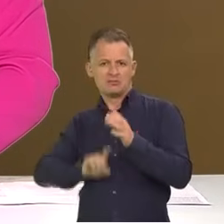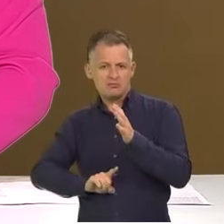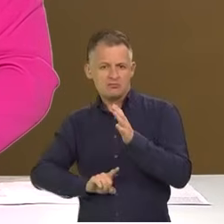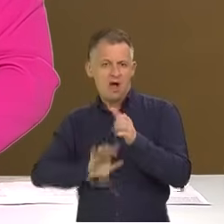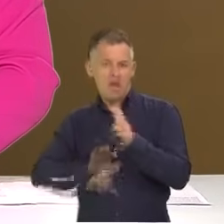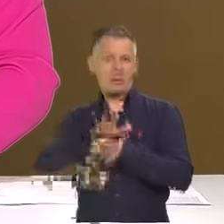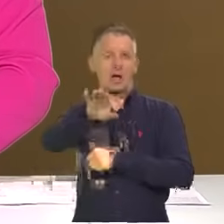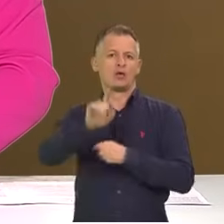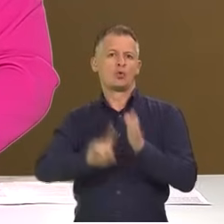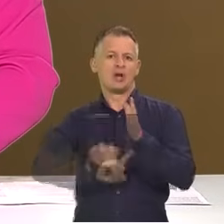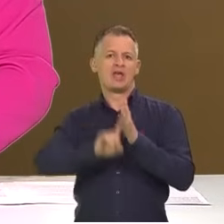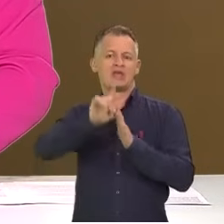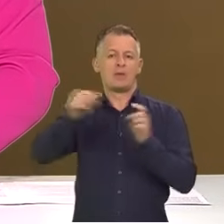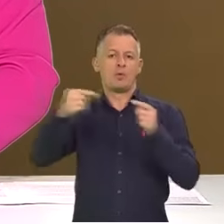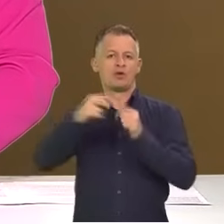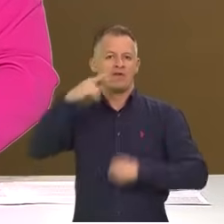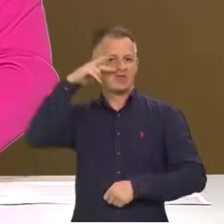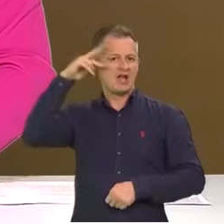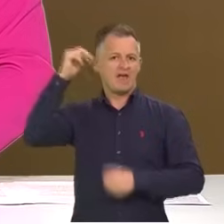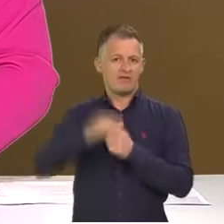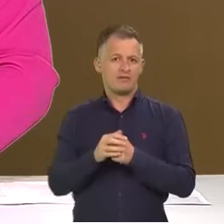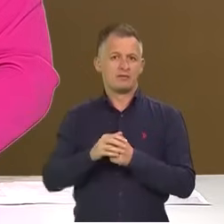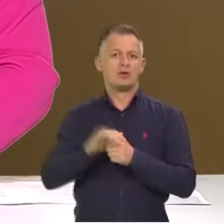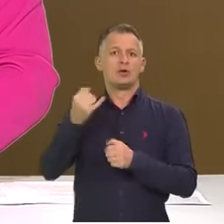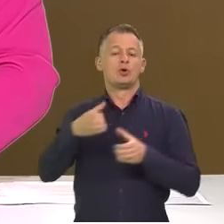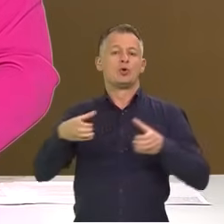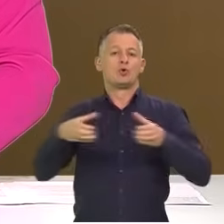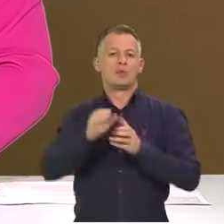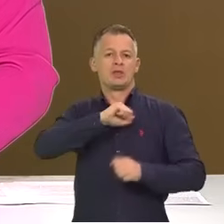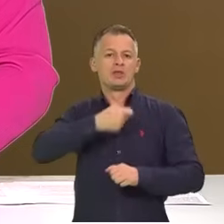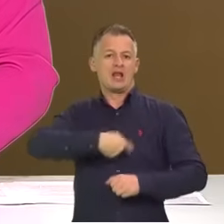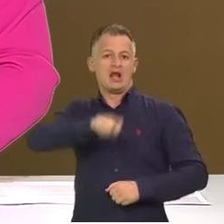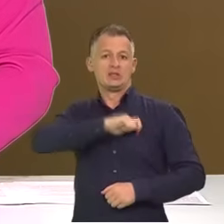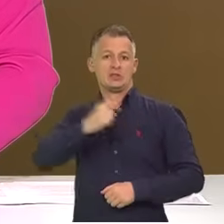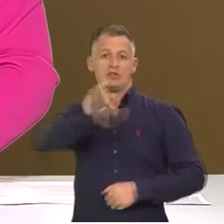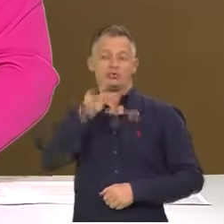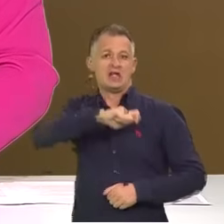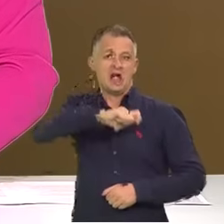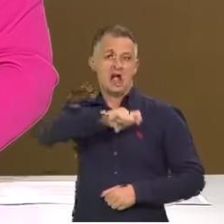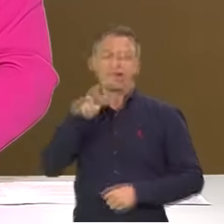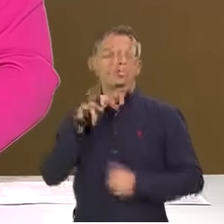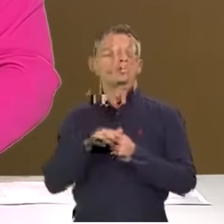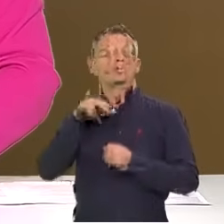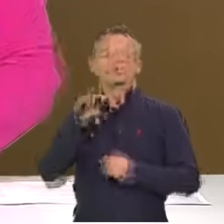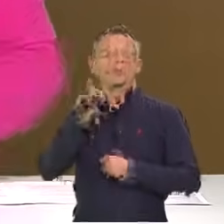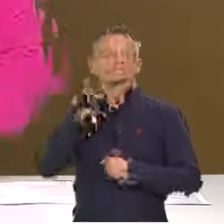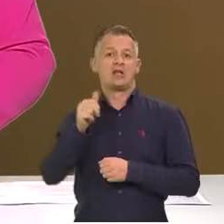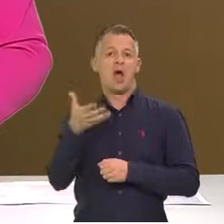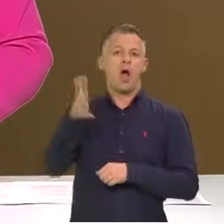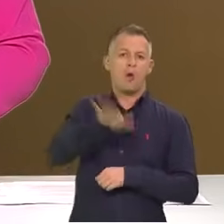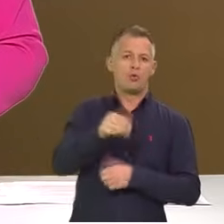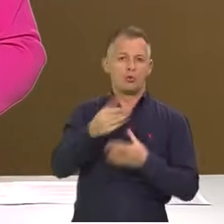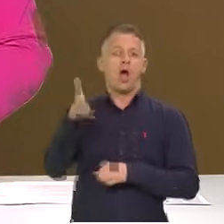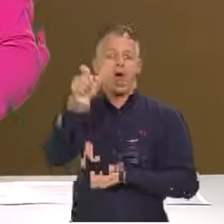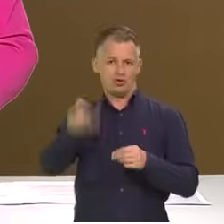Tel Avivului, iar gruparea teroristă acuză că în enclavă ar fi murit 10 civili. Vertizăm urmează imagini și detalii cu puternic